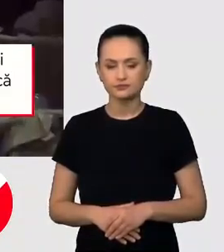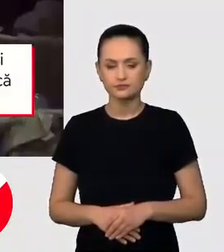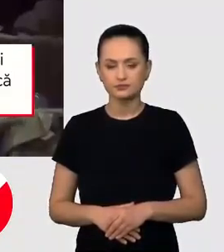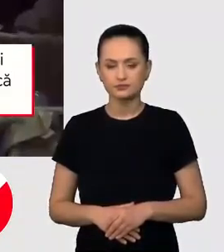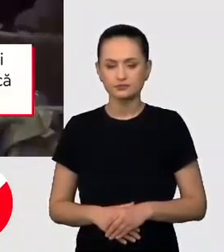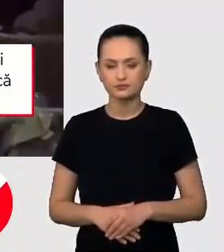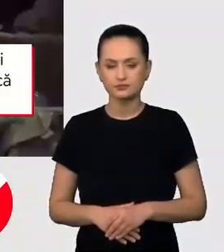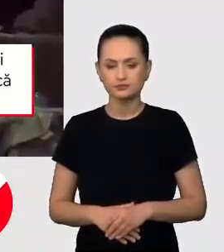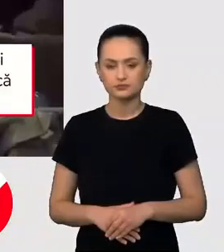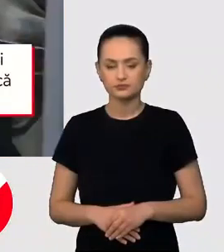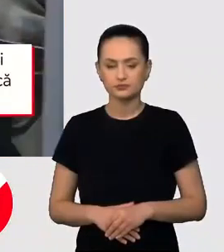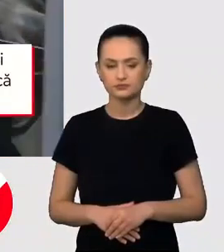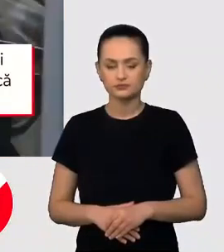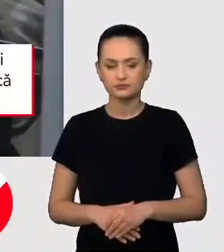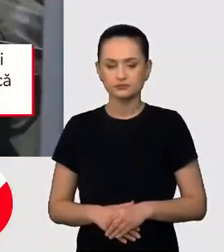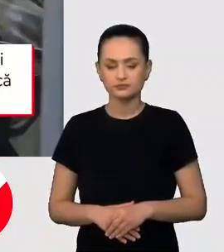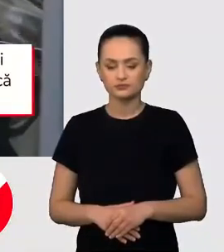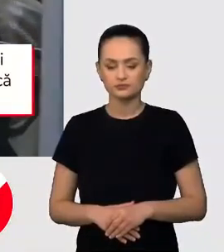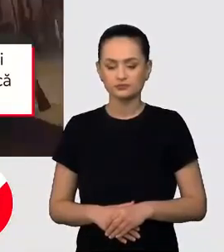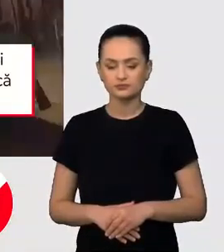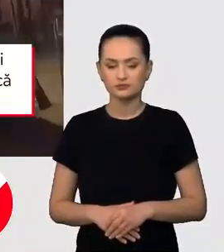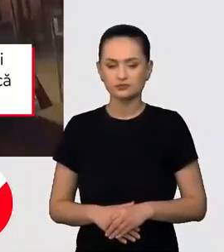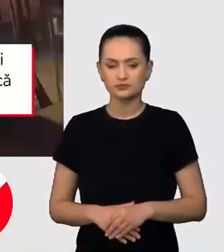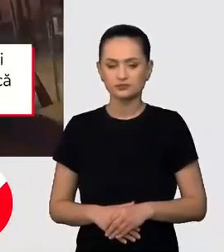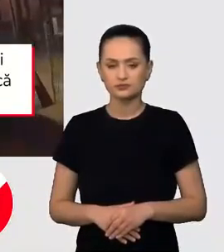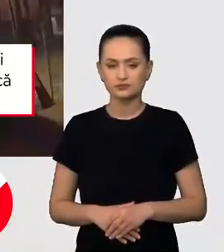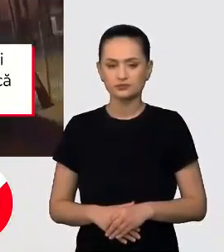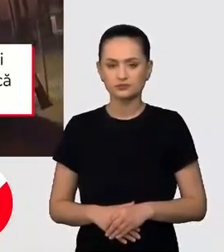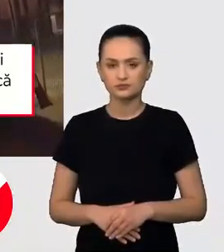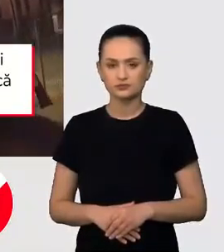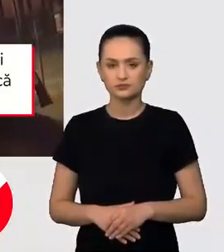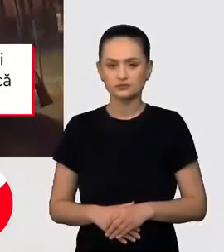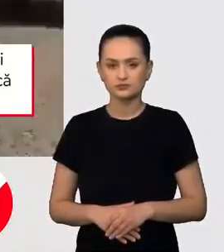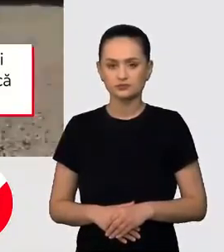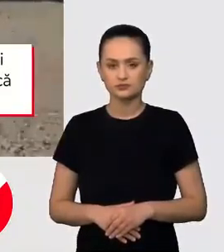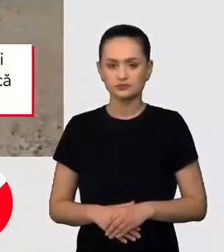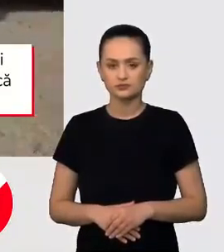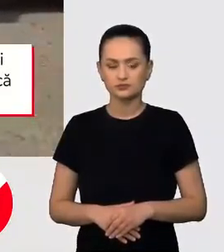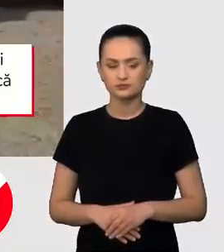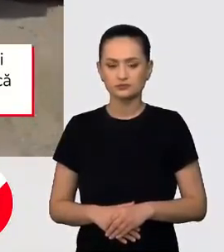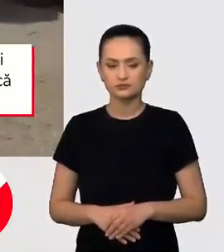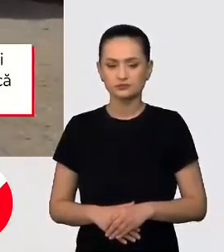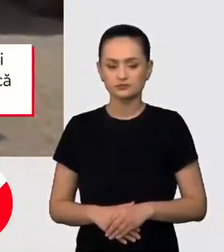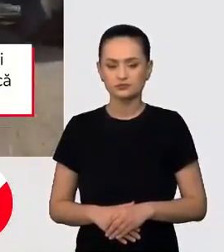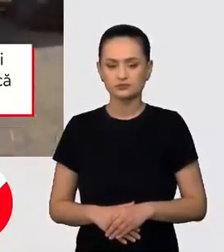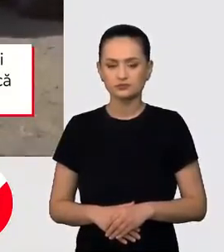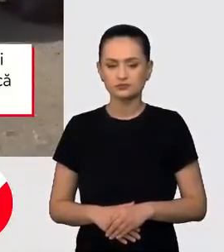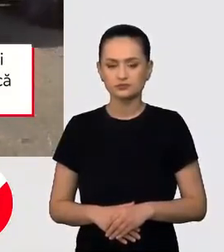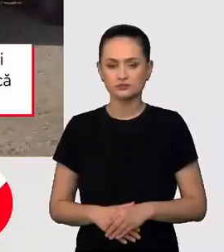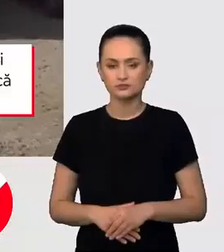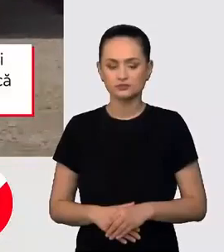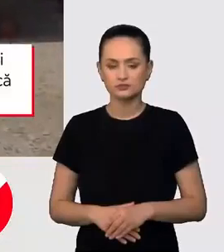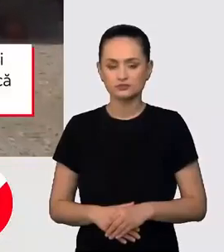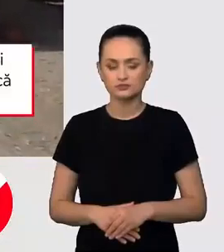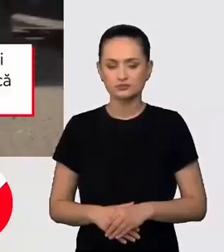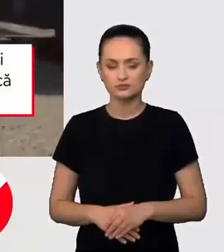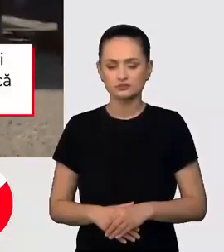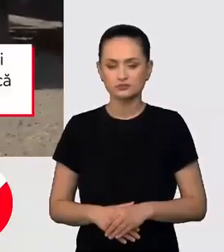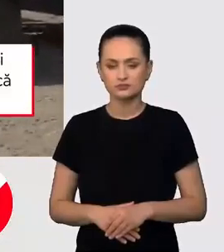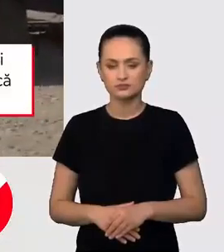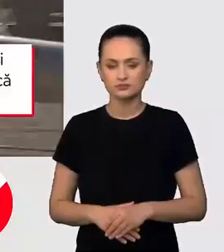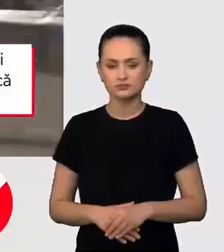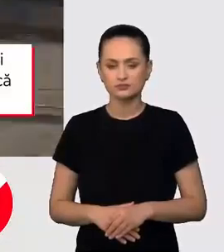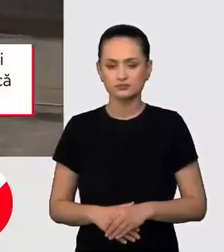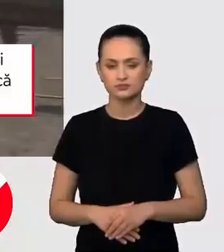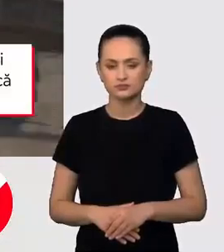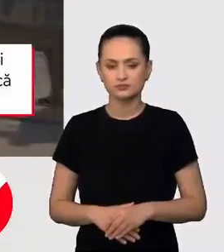plin război rece, timp cât de încordate au fost perioada respectivă, și prin conferința pentru securitate și